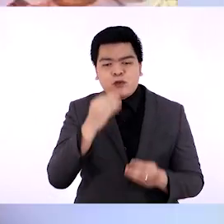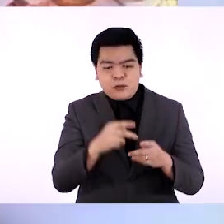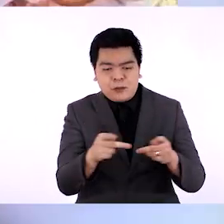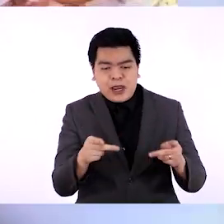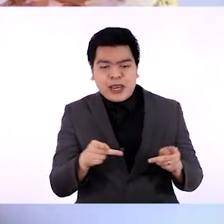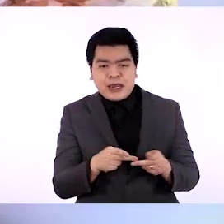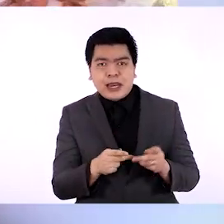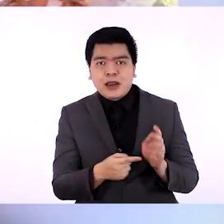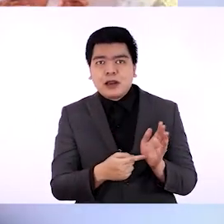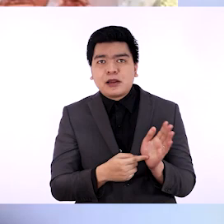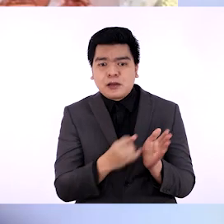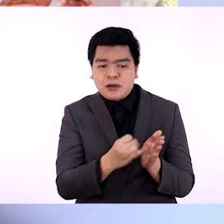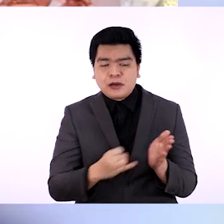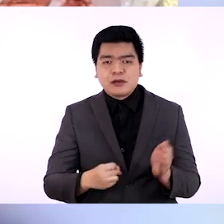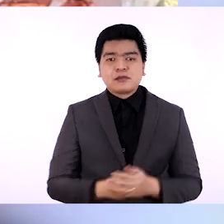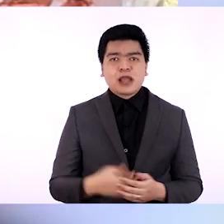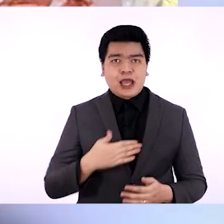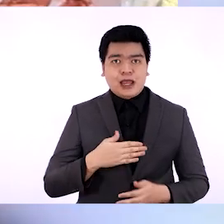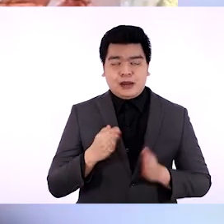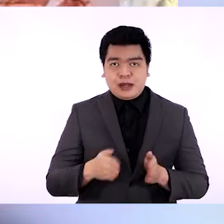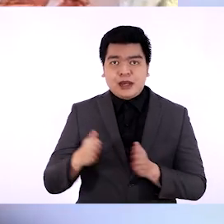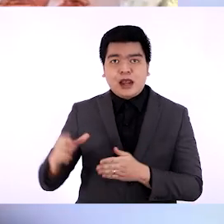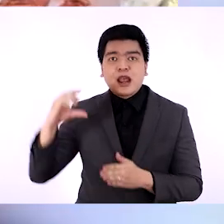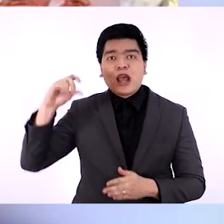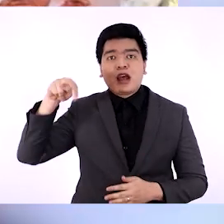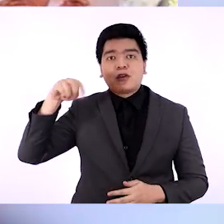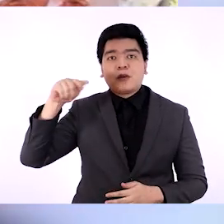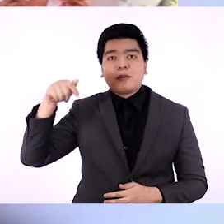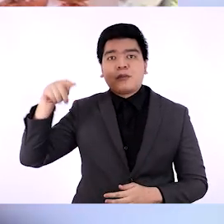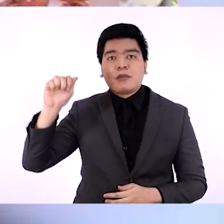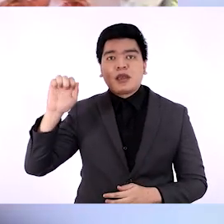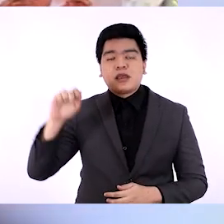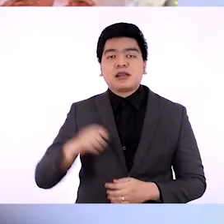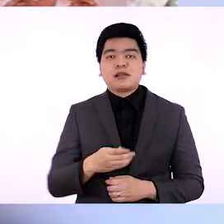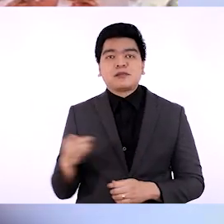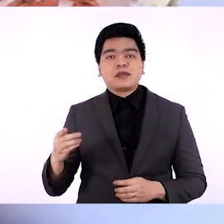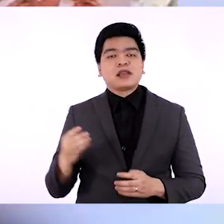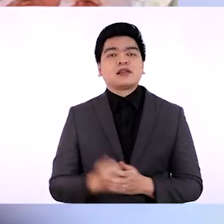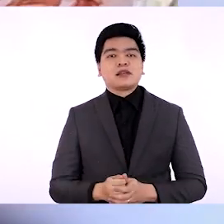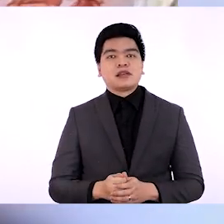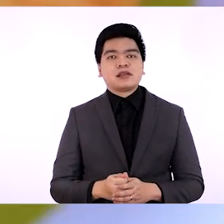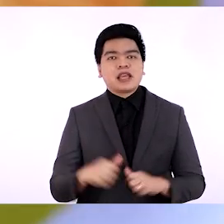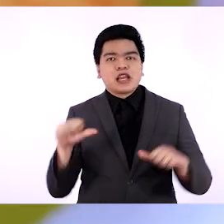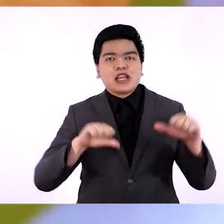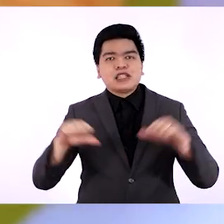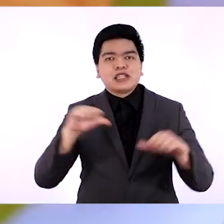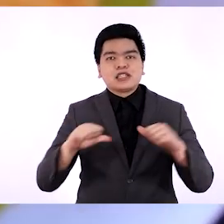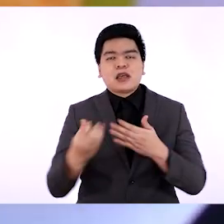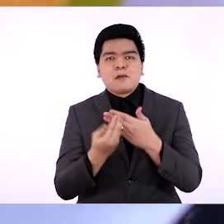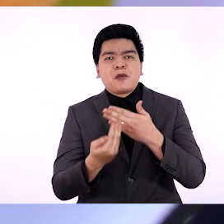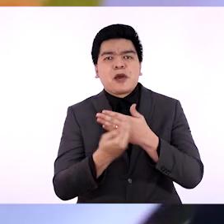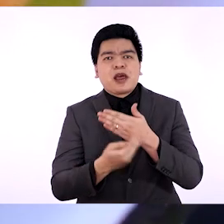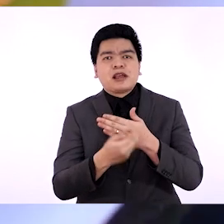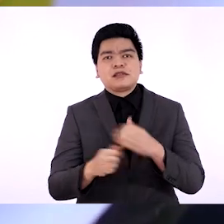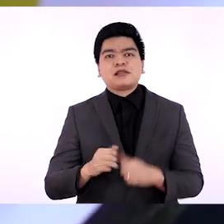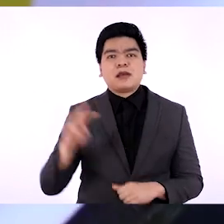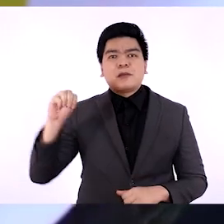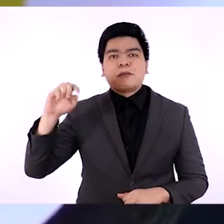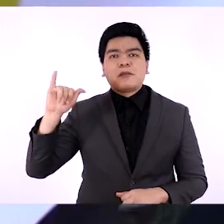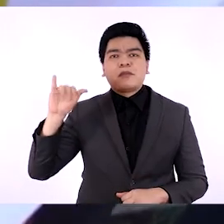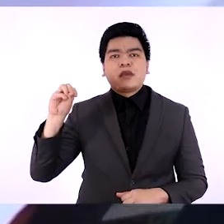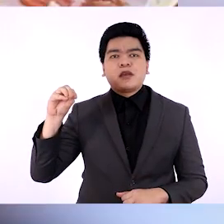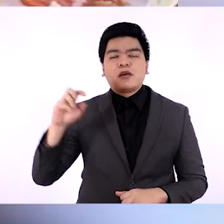presentation. Ang aming pong inhanda ay canape. Ang main ingredients po nito ay yung biscuit, mayonnaise at